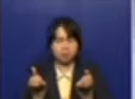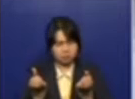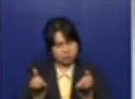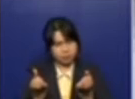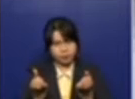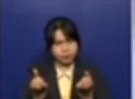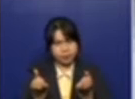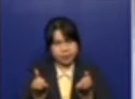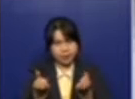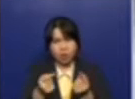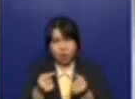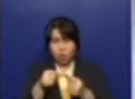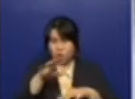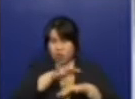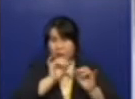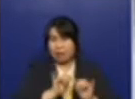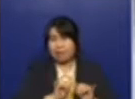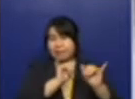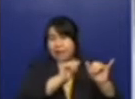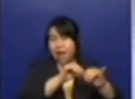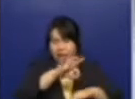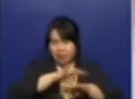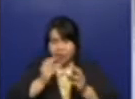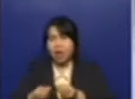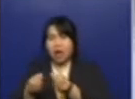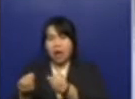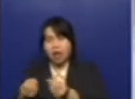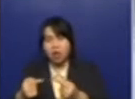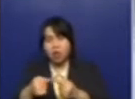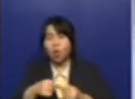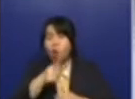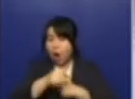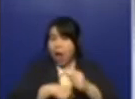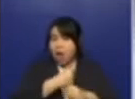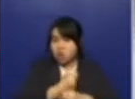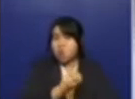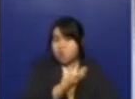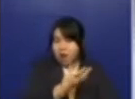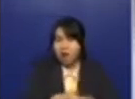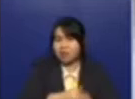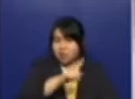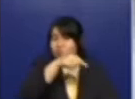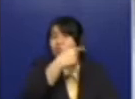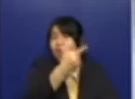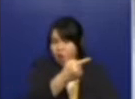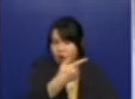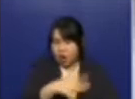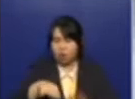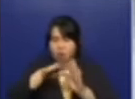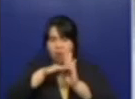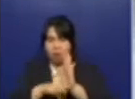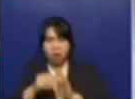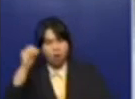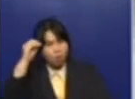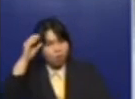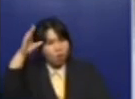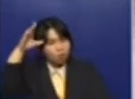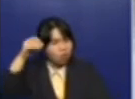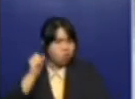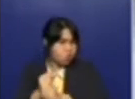การแต่งตั้งโยกย้ายเนี่ยนอกจากจะคำนึงถึงอาวุโสแล้วยังต้องคำนึงถึงระบบความรู้ความสาม